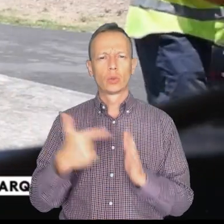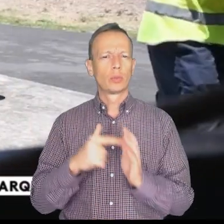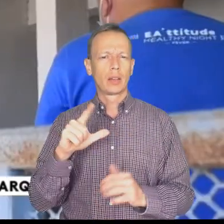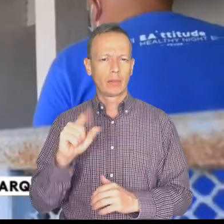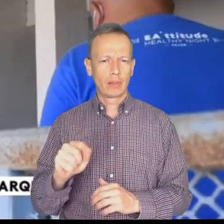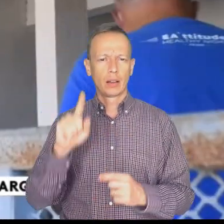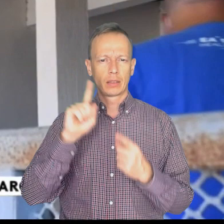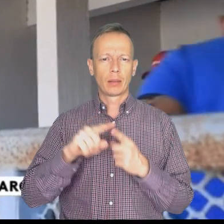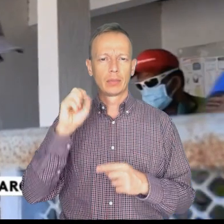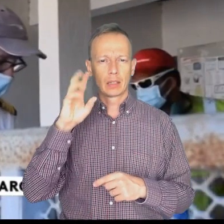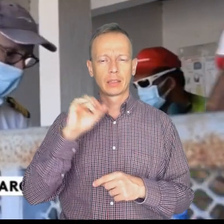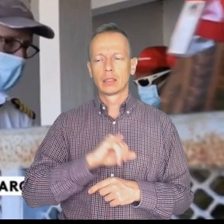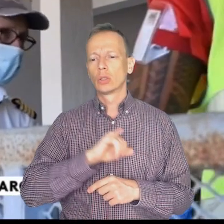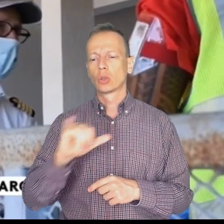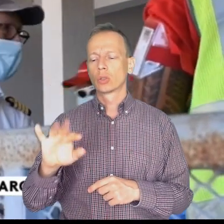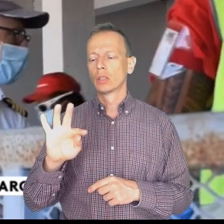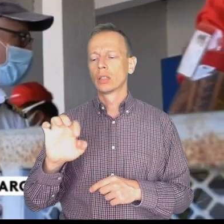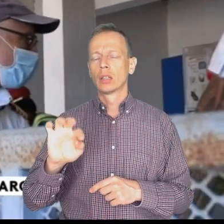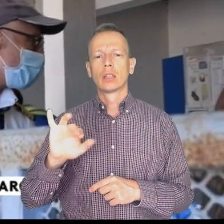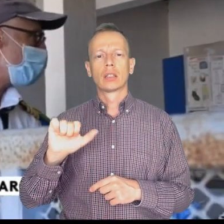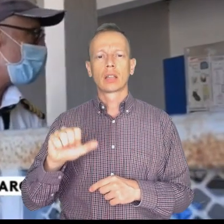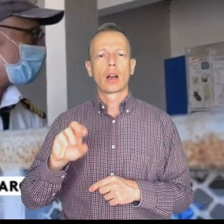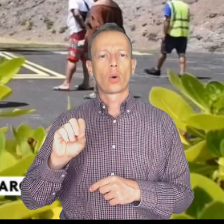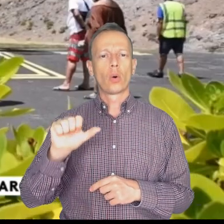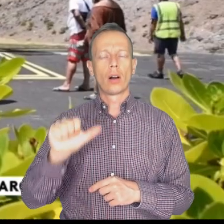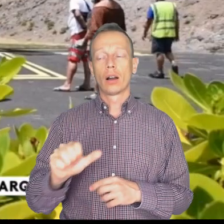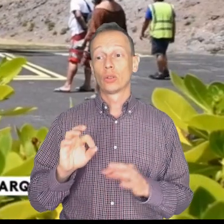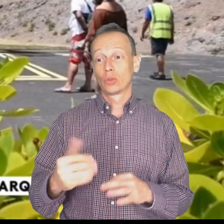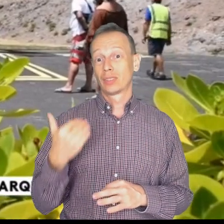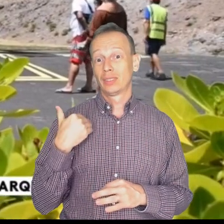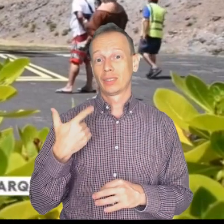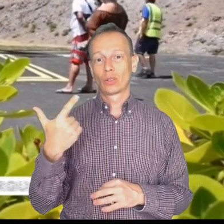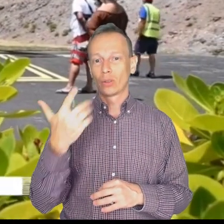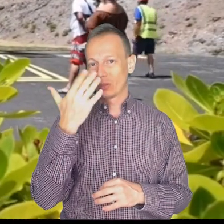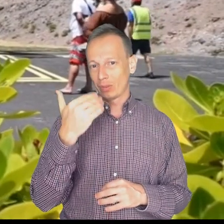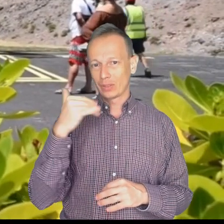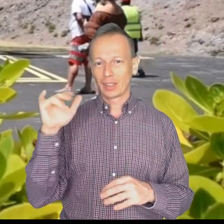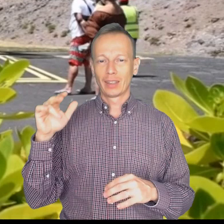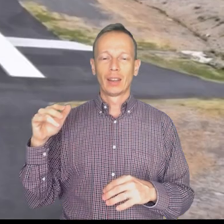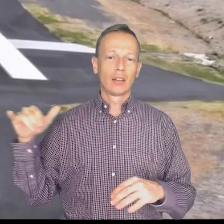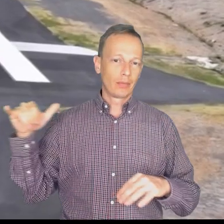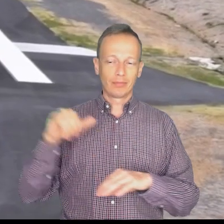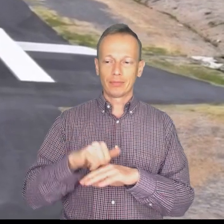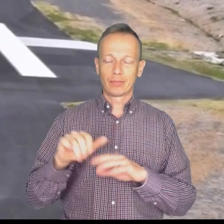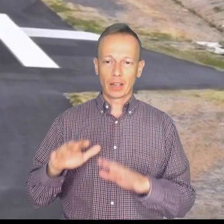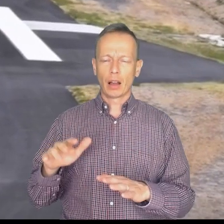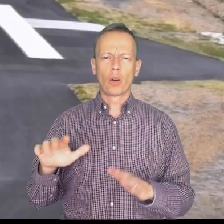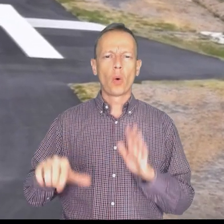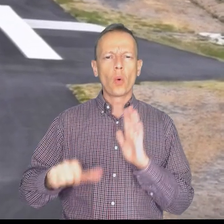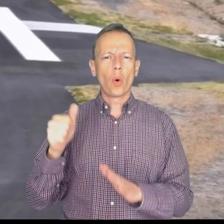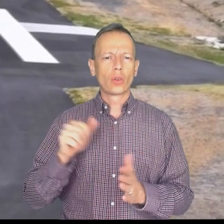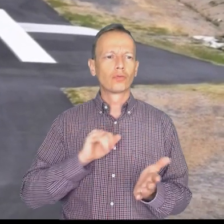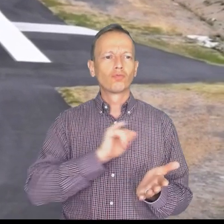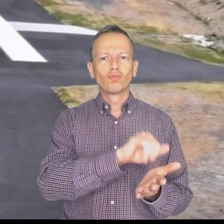liaisons Tahiti-Tetiaroa. L'appareil pour les Marquises est arrivé dans la nuit du 2 février dernier après avoir réalisé 11 escales à travers la